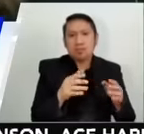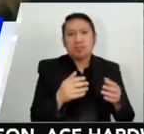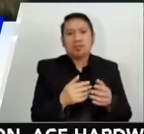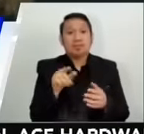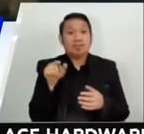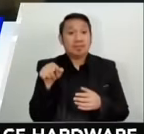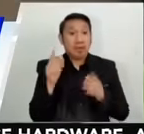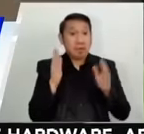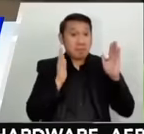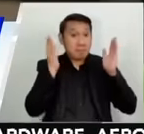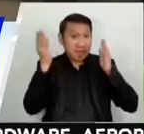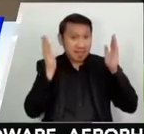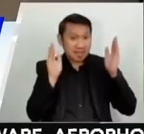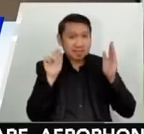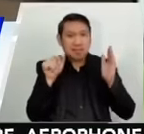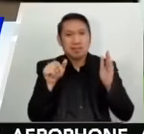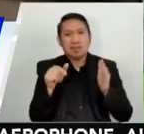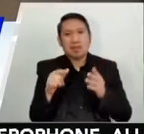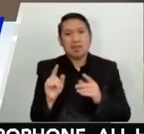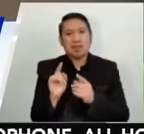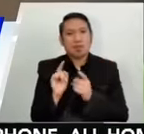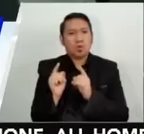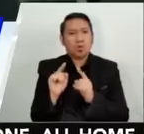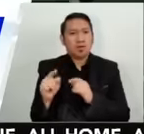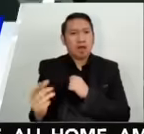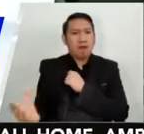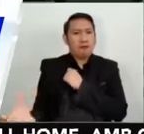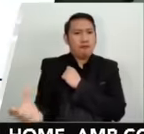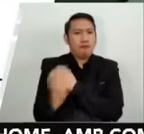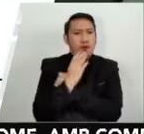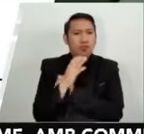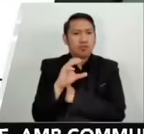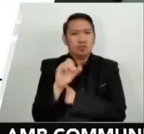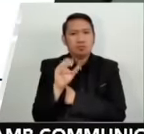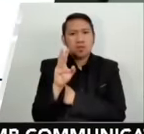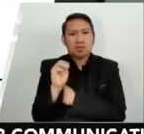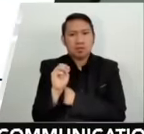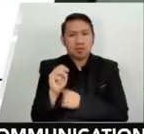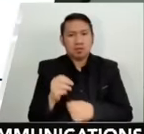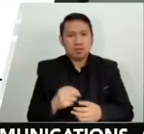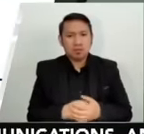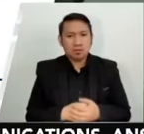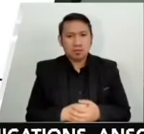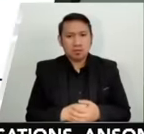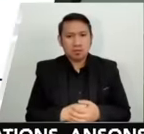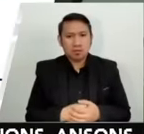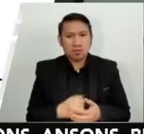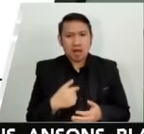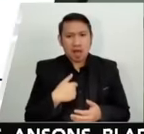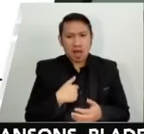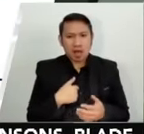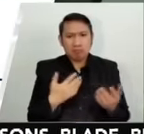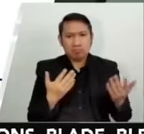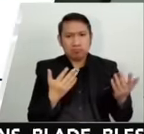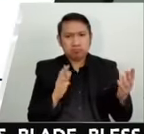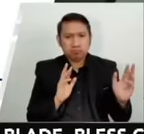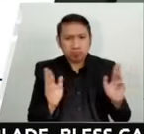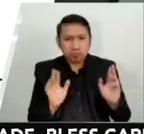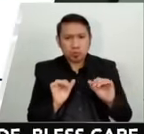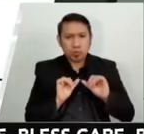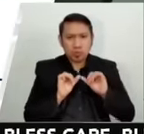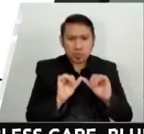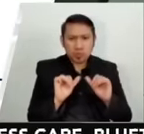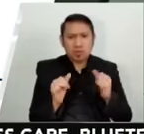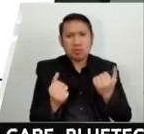nakausap namin na pinilit raw maging scammer I already love it's already continue the relationship